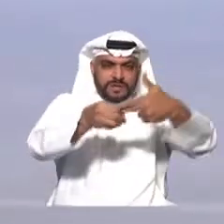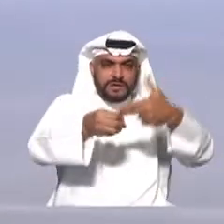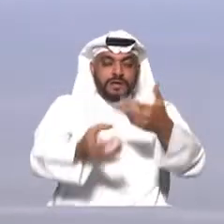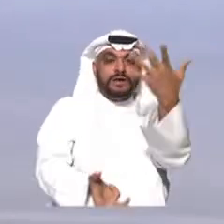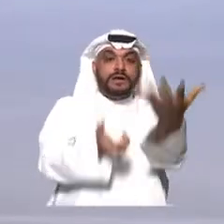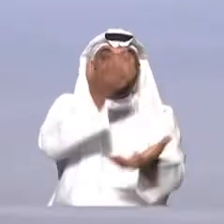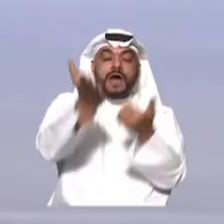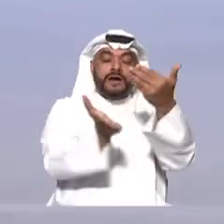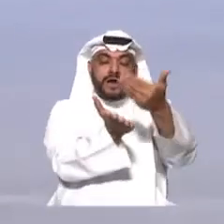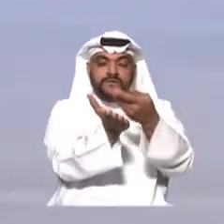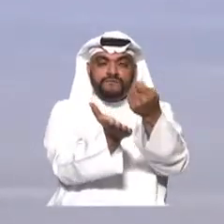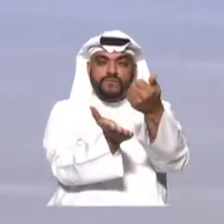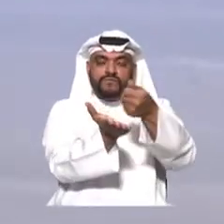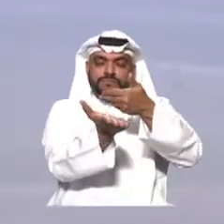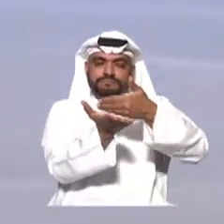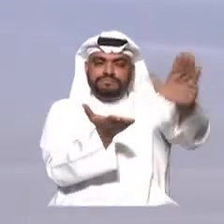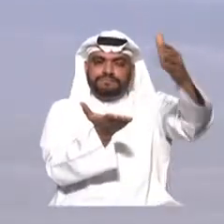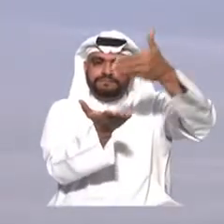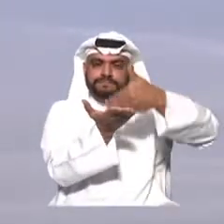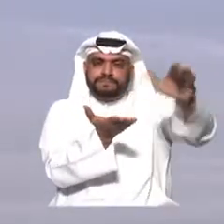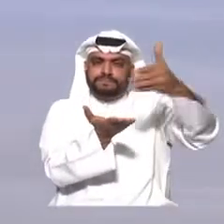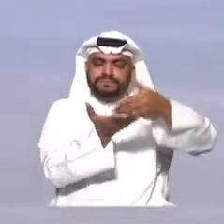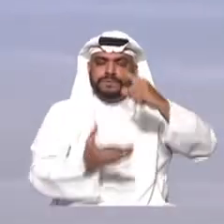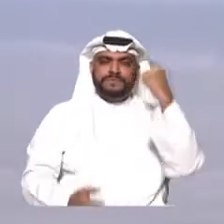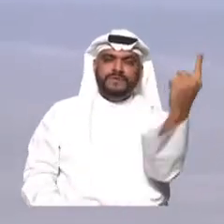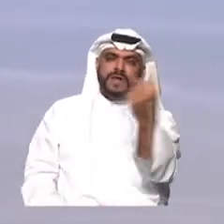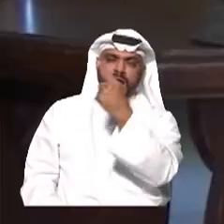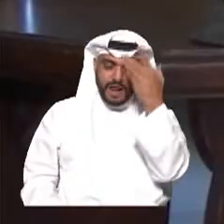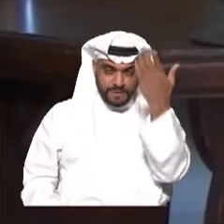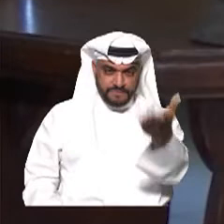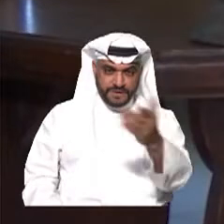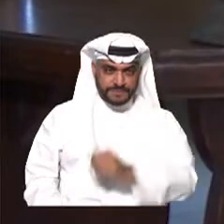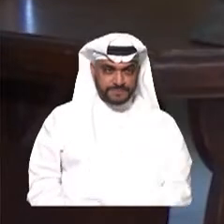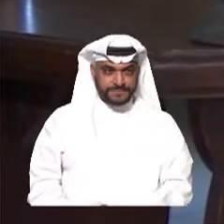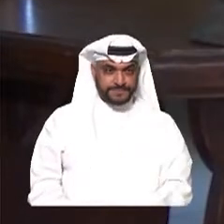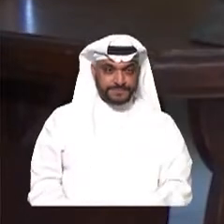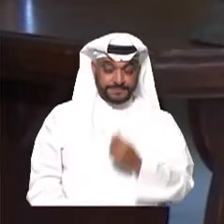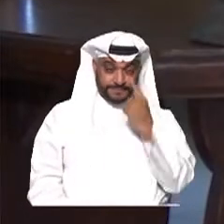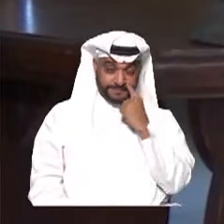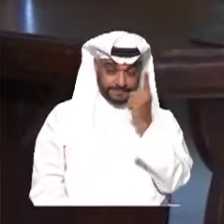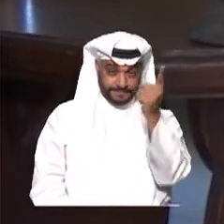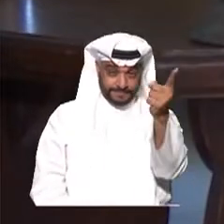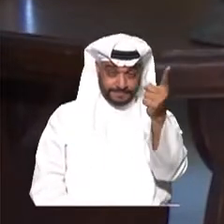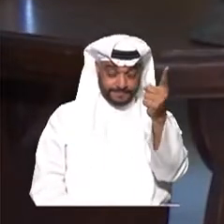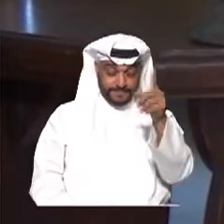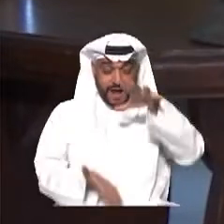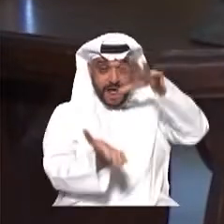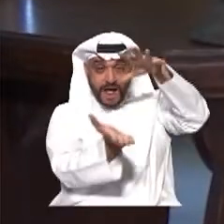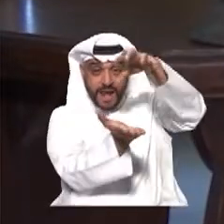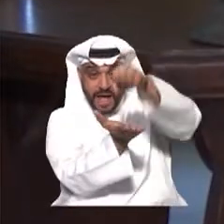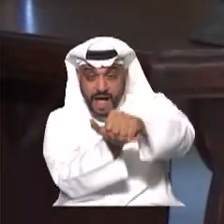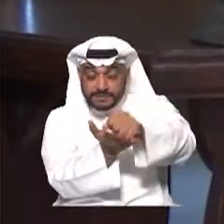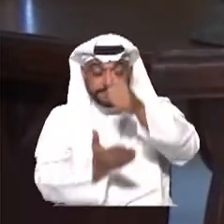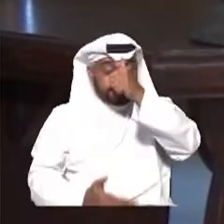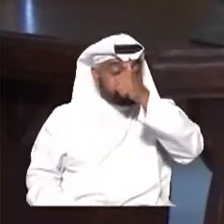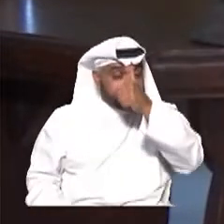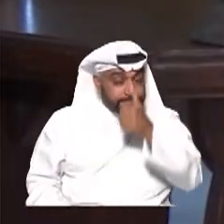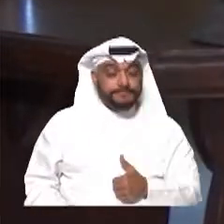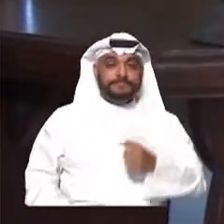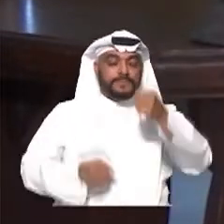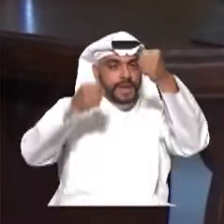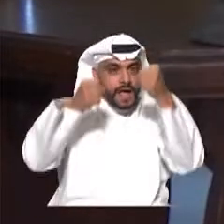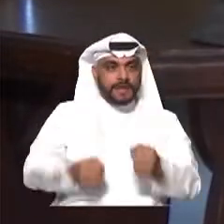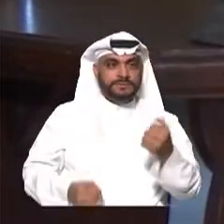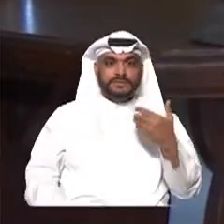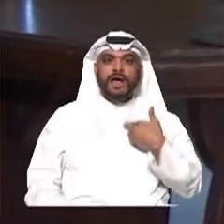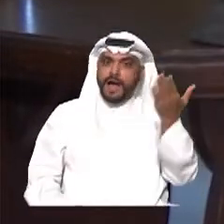تداعيات سلبية طالت العالم كله. جاء هذا الغزو للأسف الشديد، طبعا أنا كنت